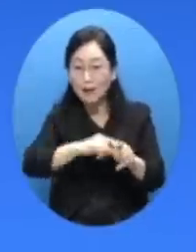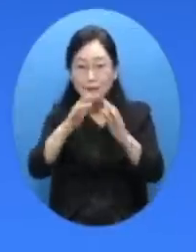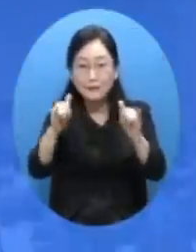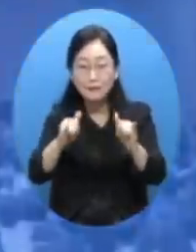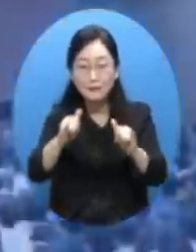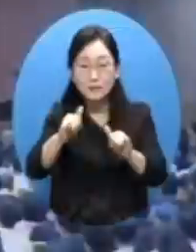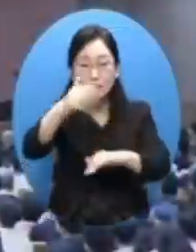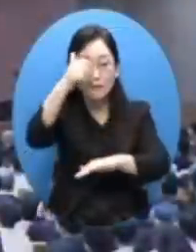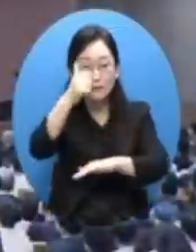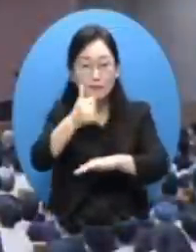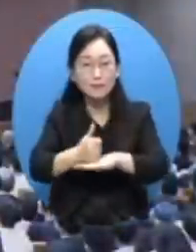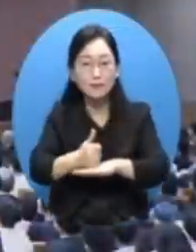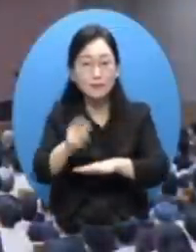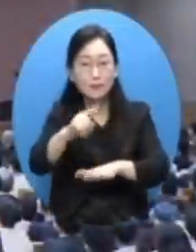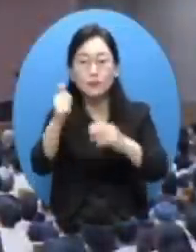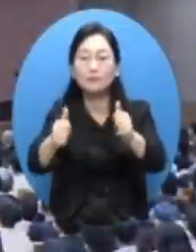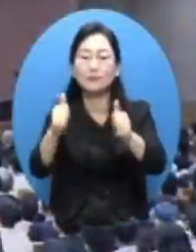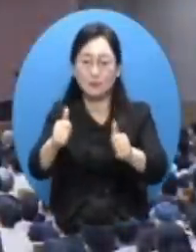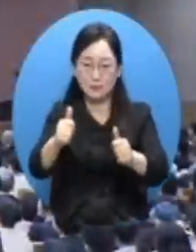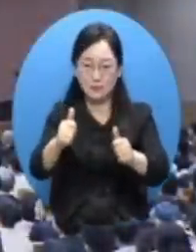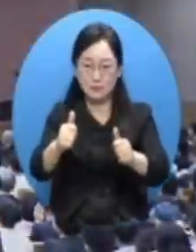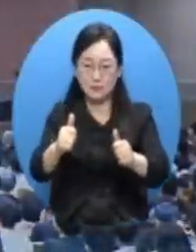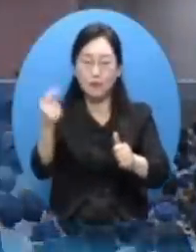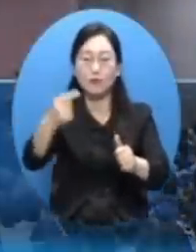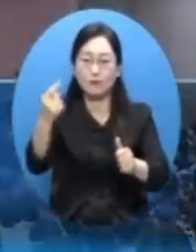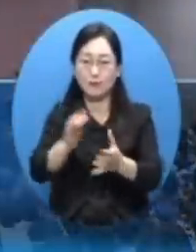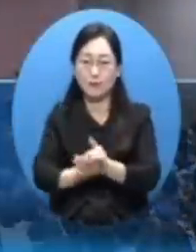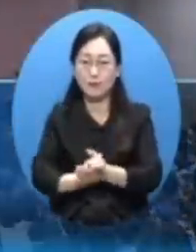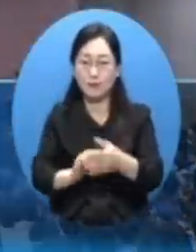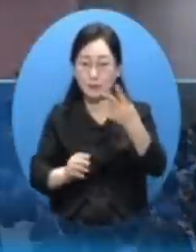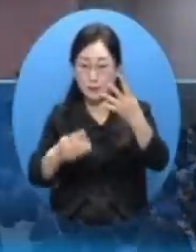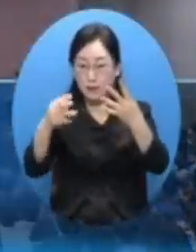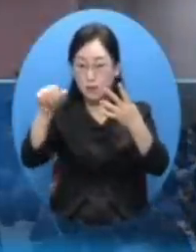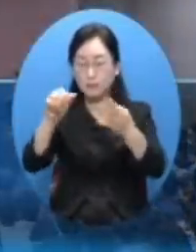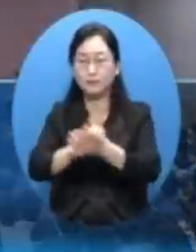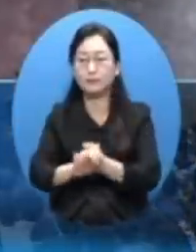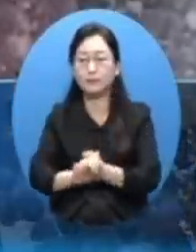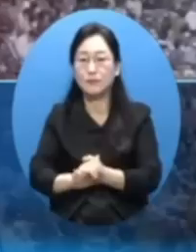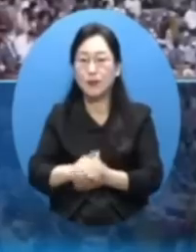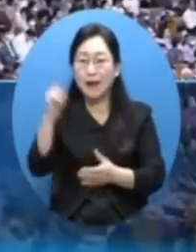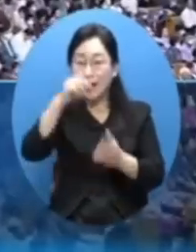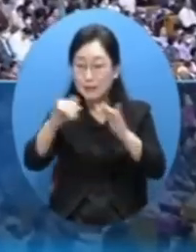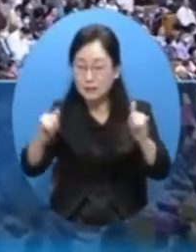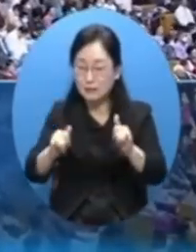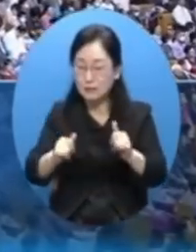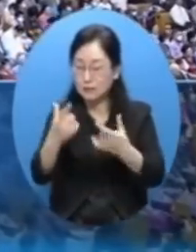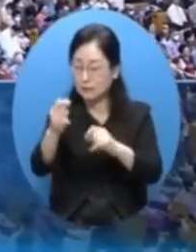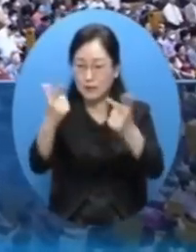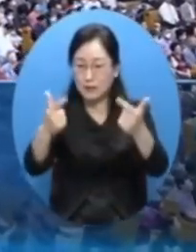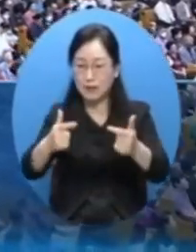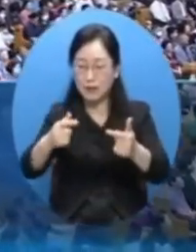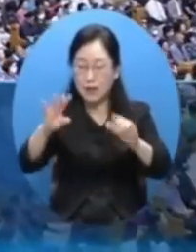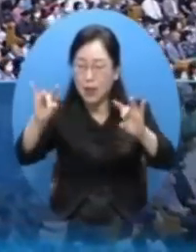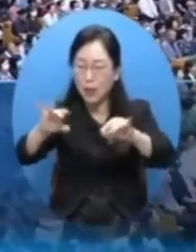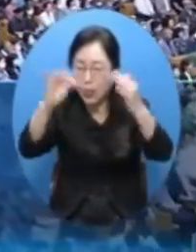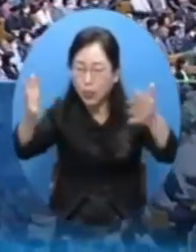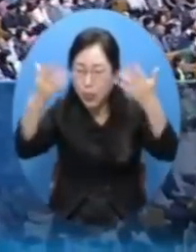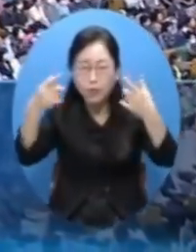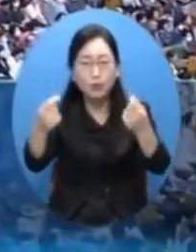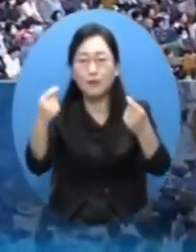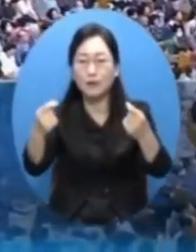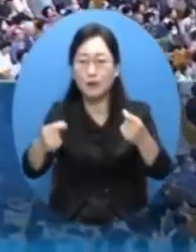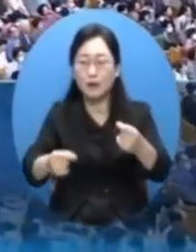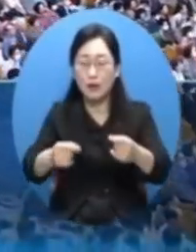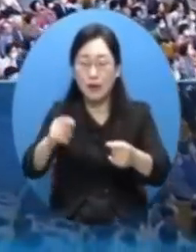어떠한 심판이 임합니까? 4절 5절입니다. 악인들은 그렇지 아니하며 오직 바람에 나는 교화 같도다. 그러므로 악인들은 심판을